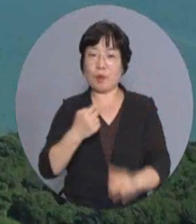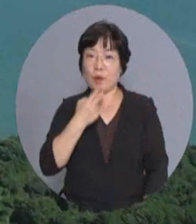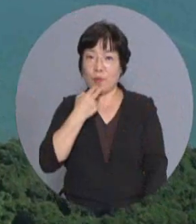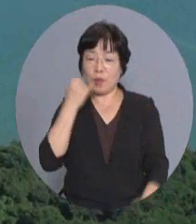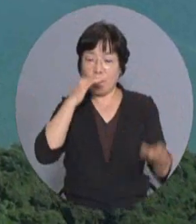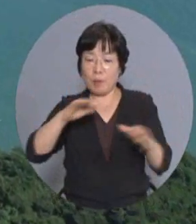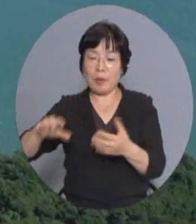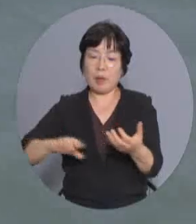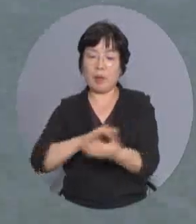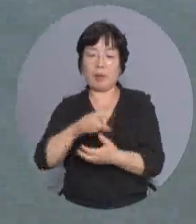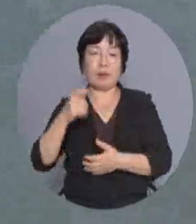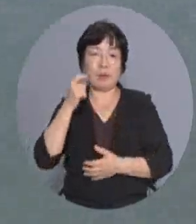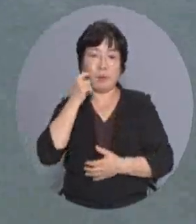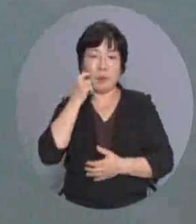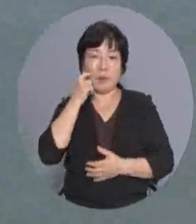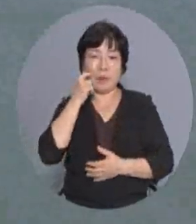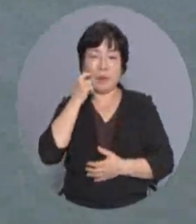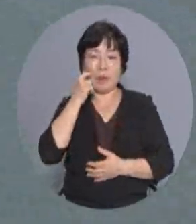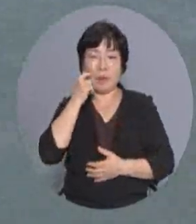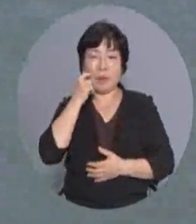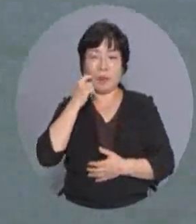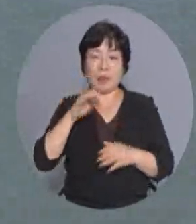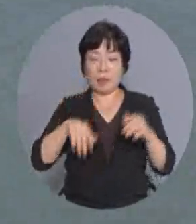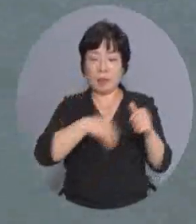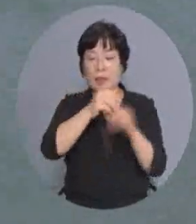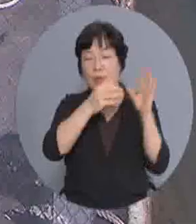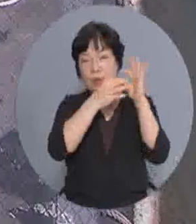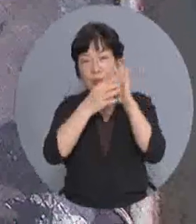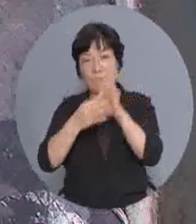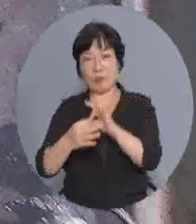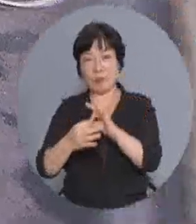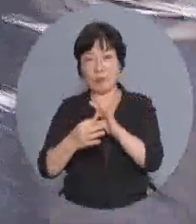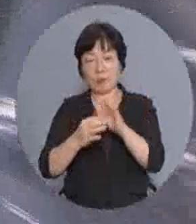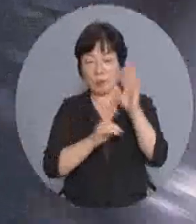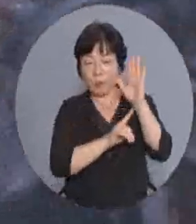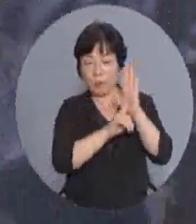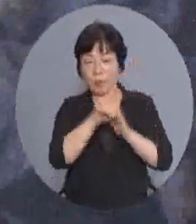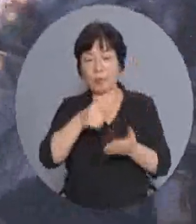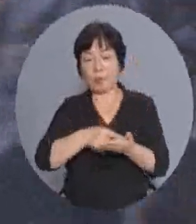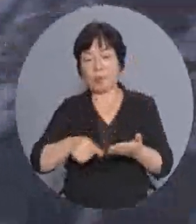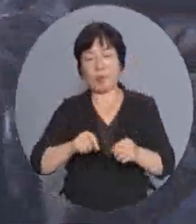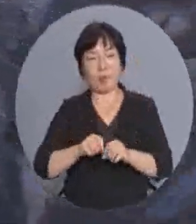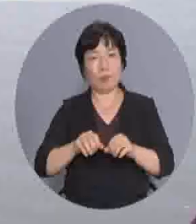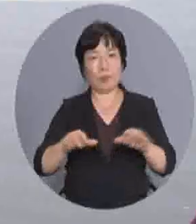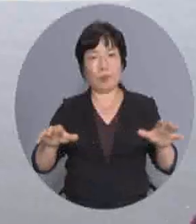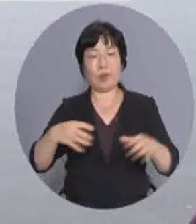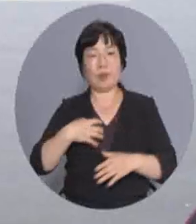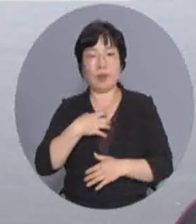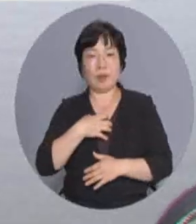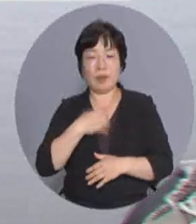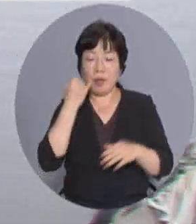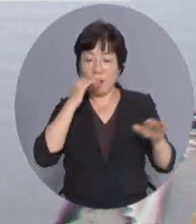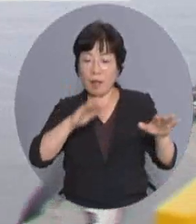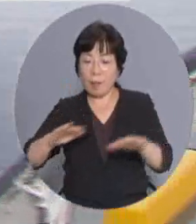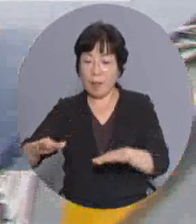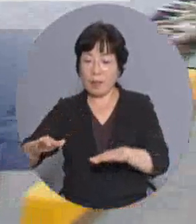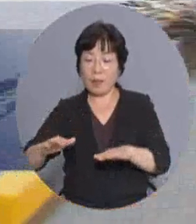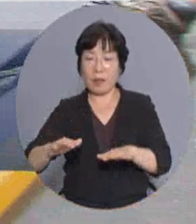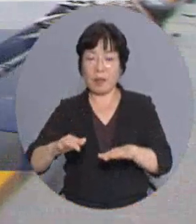바닷물도 섞이지 못하고 있습니다. 이런 상황이 계속될 경우 고수온 피해도 확산할 수 있습니다. 바다는